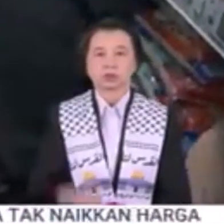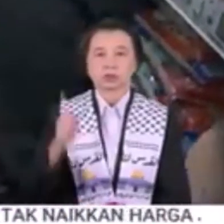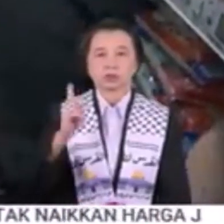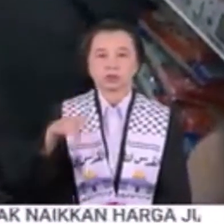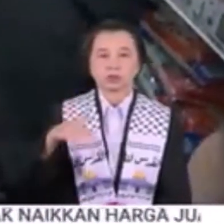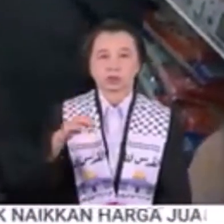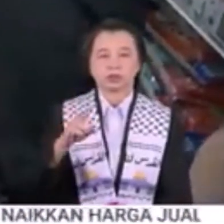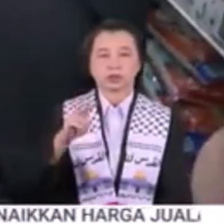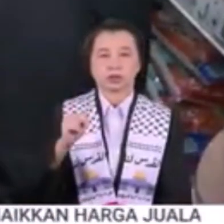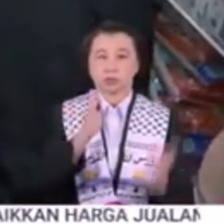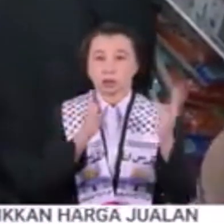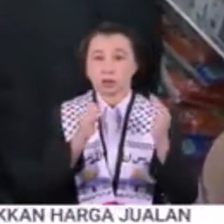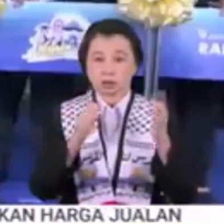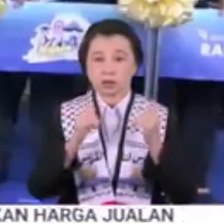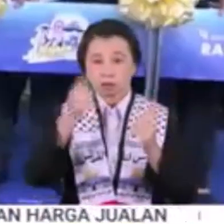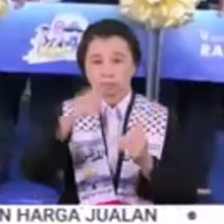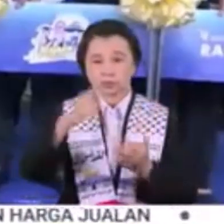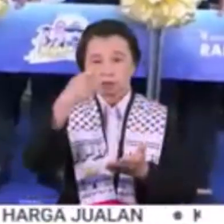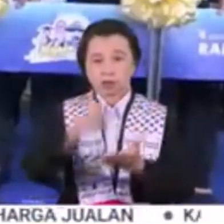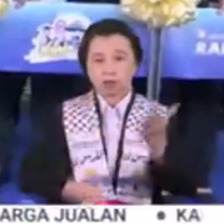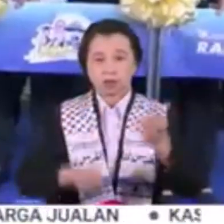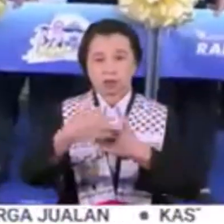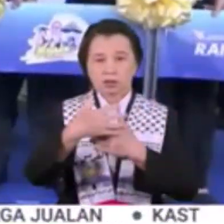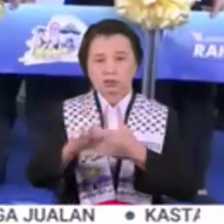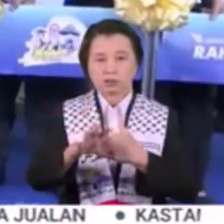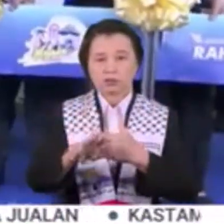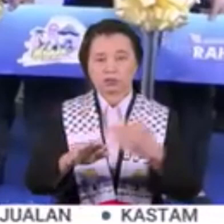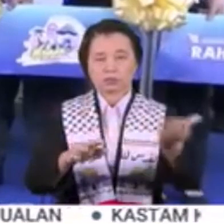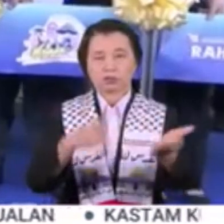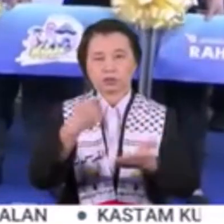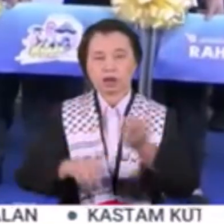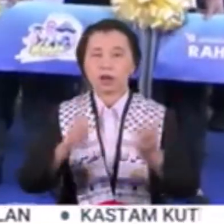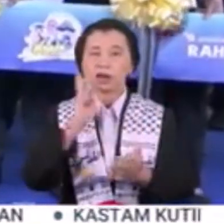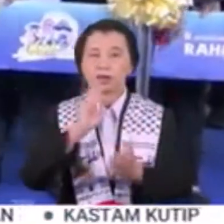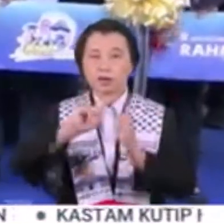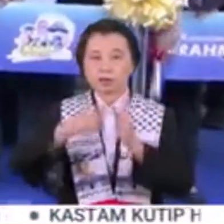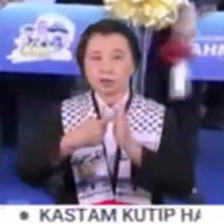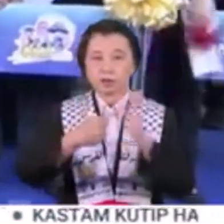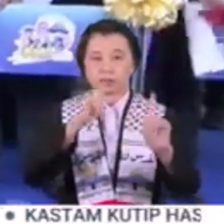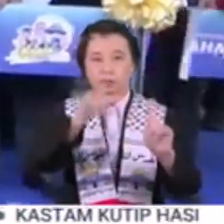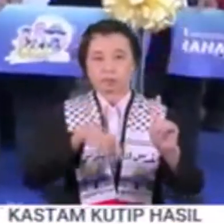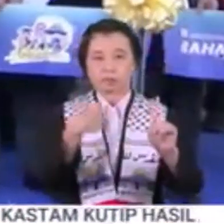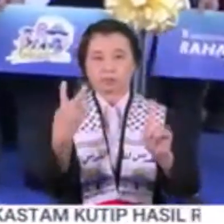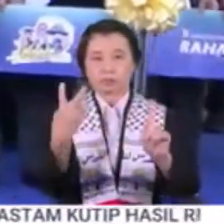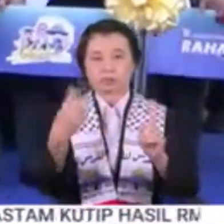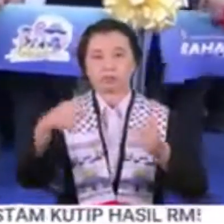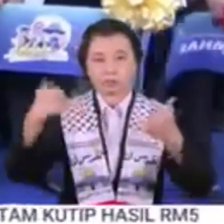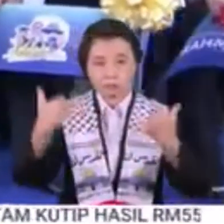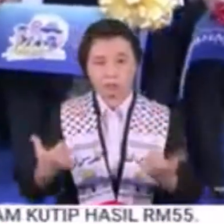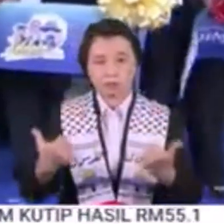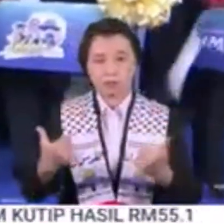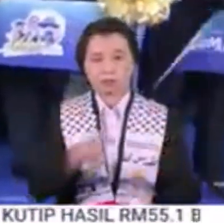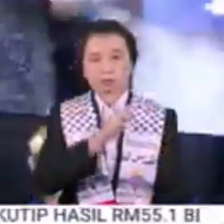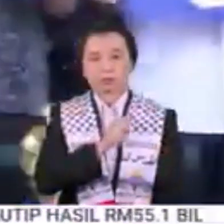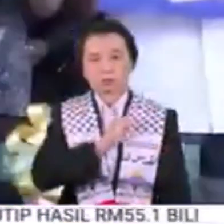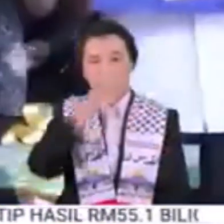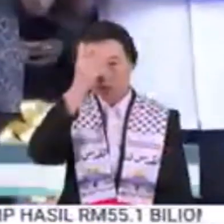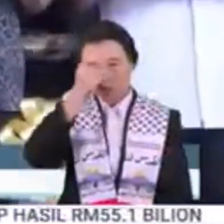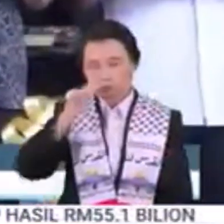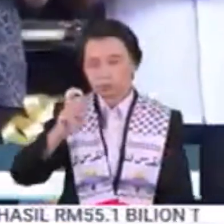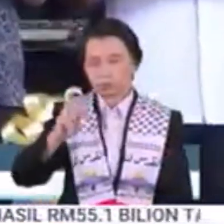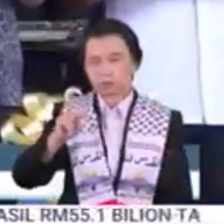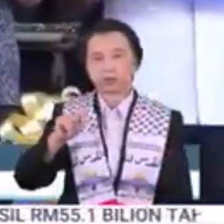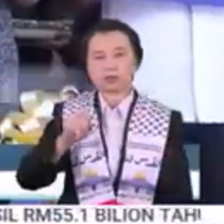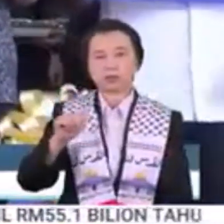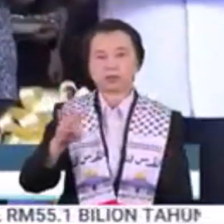KPDN berharap tiada unsur pencatutan harga selepas pelarasan tarif air berkuat kuasa 1 Februari ini. Menterinya, Dato' Armizan Mohamad